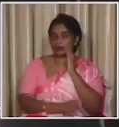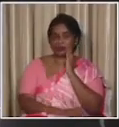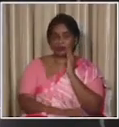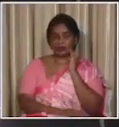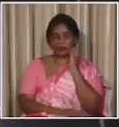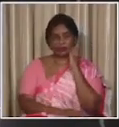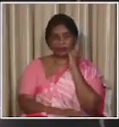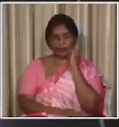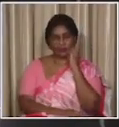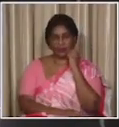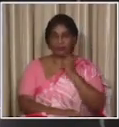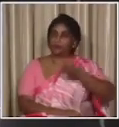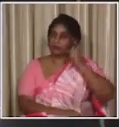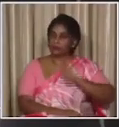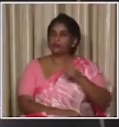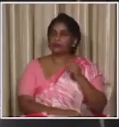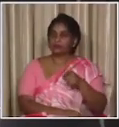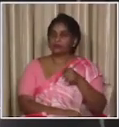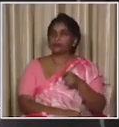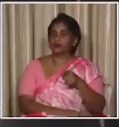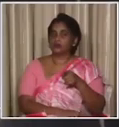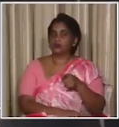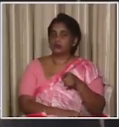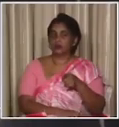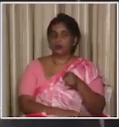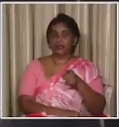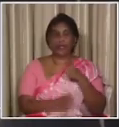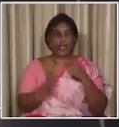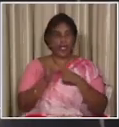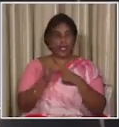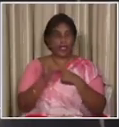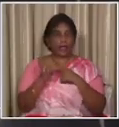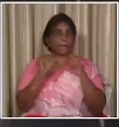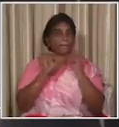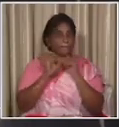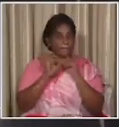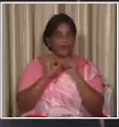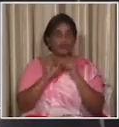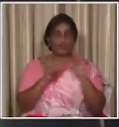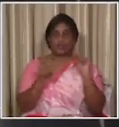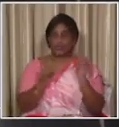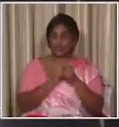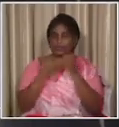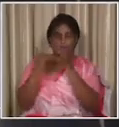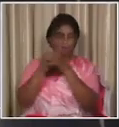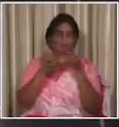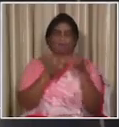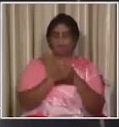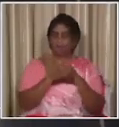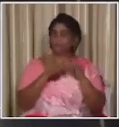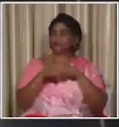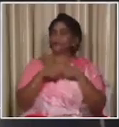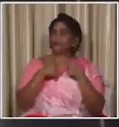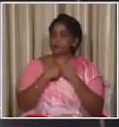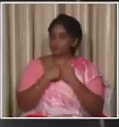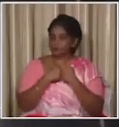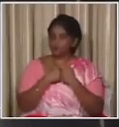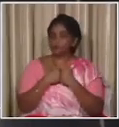තියෙන නියෝගත් එක්ක තියෙනවා මේ ඒ ශ්‍රේණියේ බී ශ්‍රේණියේ ක්‍රිකට් මේ ක්‍රීඩා